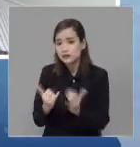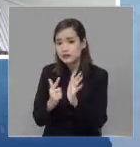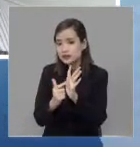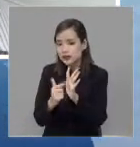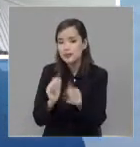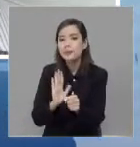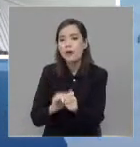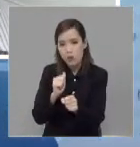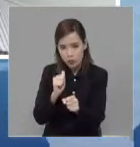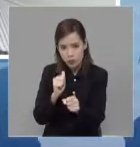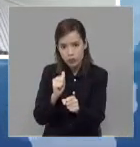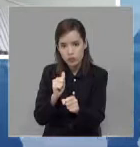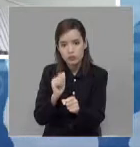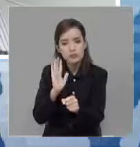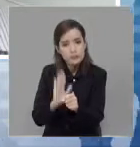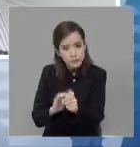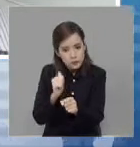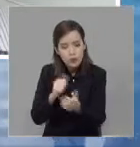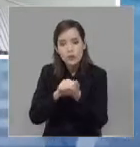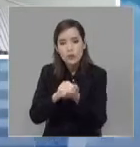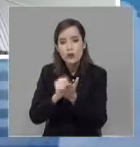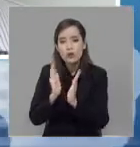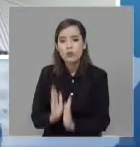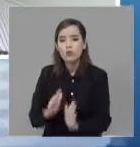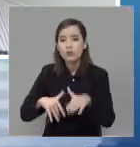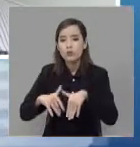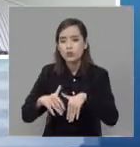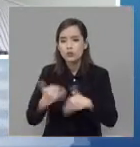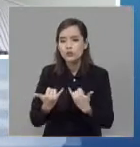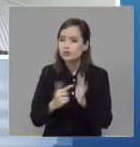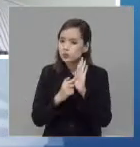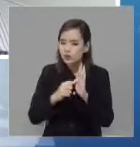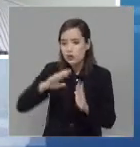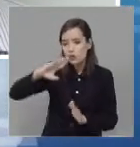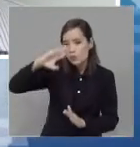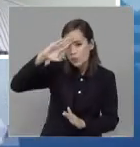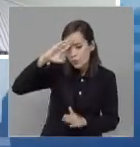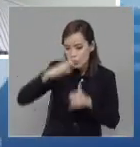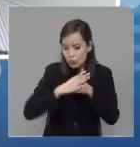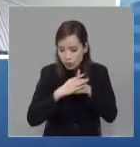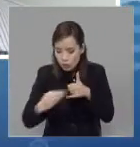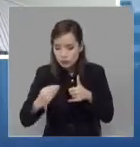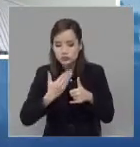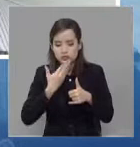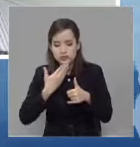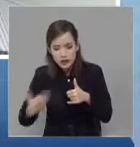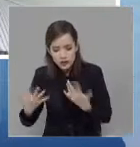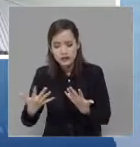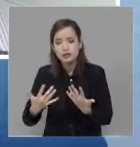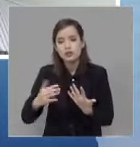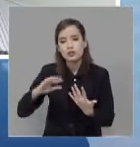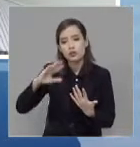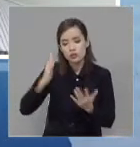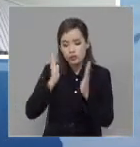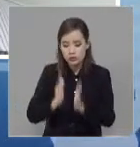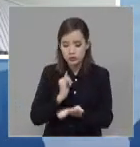ามีเพียงพอที่ให้บริการพี่น้องประชาชนนะครับไม่ว่าจะเป็นเรื่องของโรคเรื้อรังหรือว่าผู้ป่วยติดเตียงนะครับเรามีให้บริการได้อย่